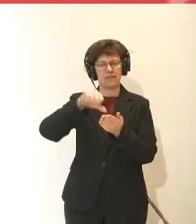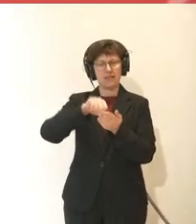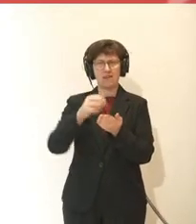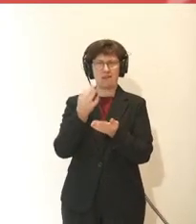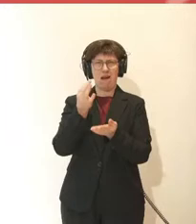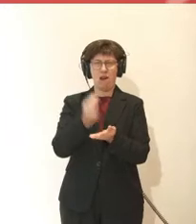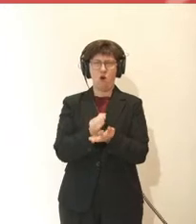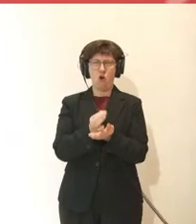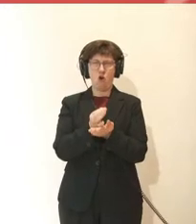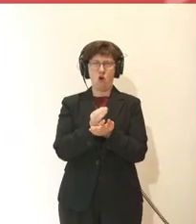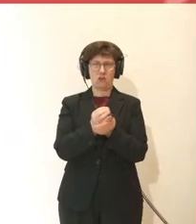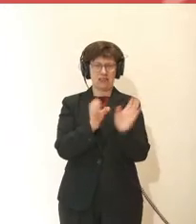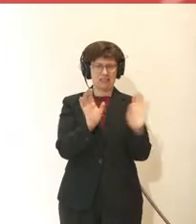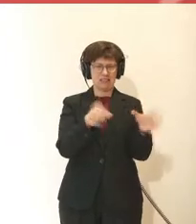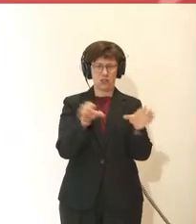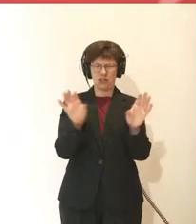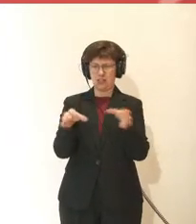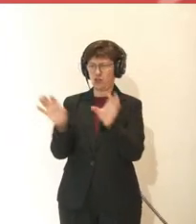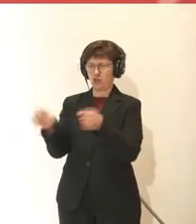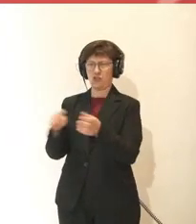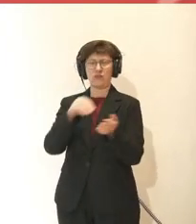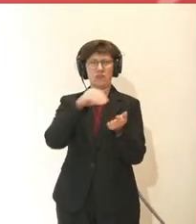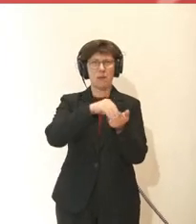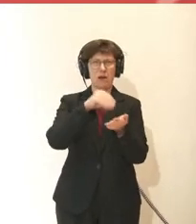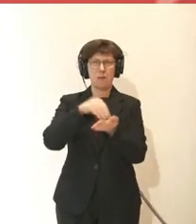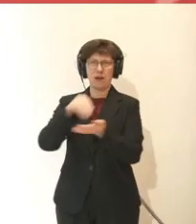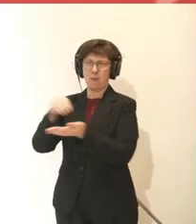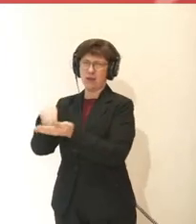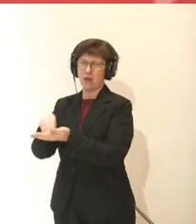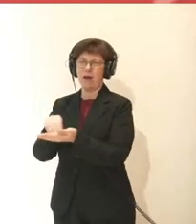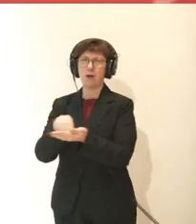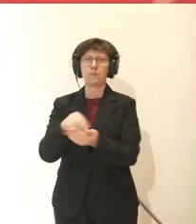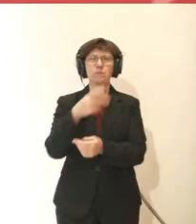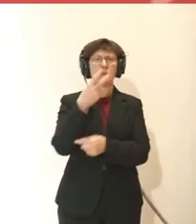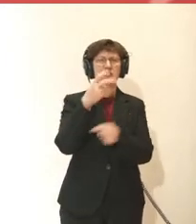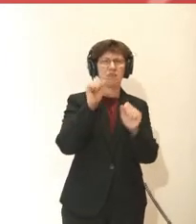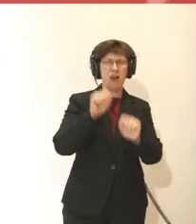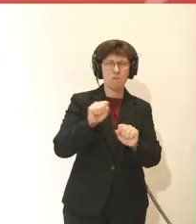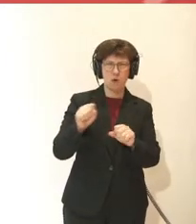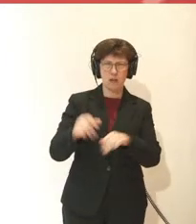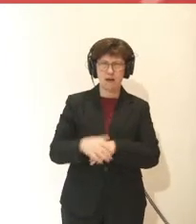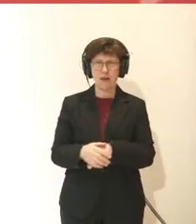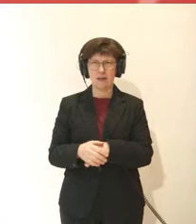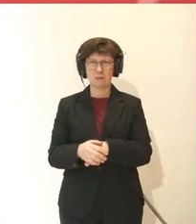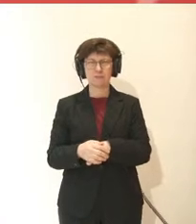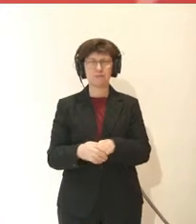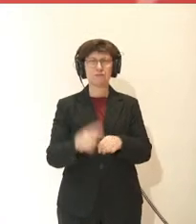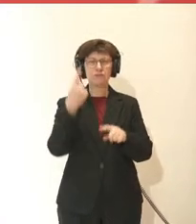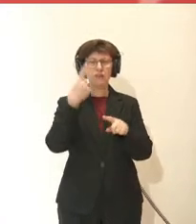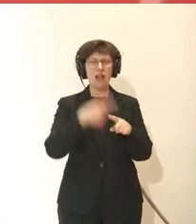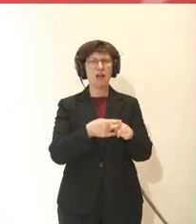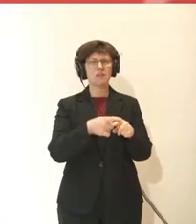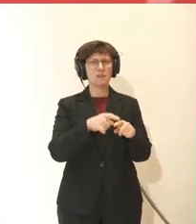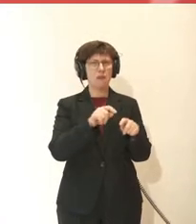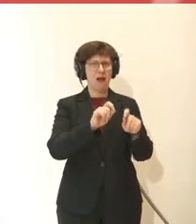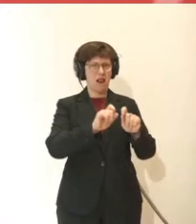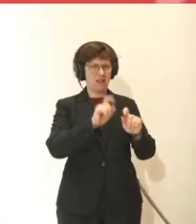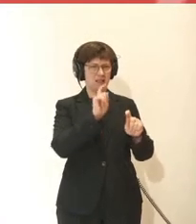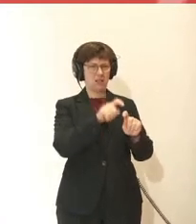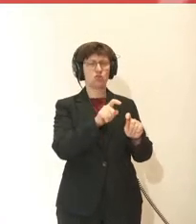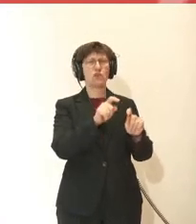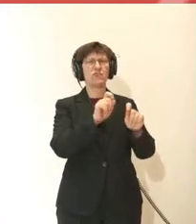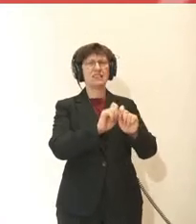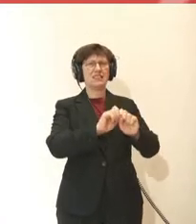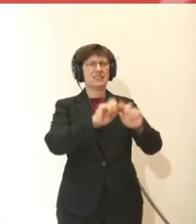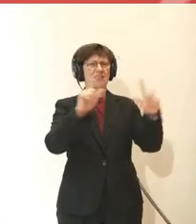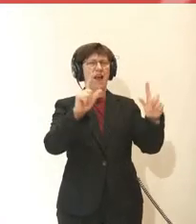den sessions daran teilzunehmen ihr habt zwei möglichkeiten wenn ihr das erste mal auf die session klickt dann kommt ihr erstmal